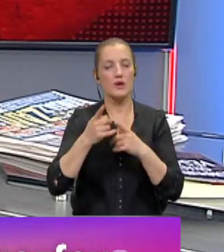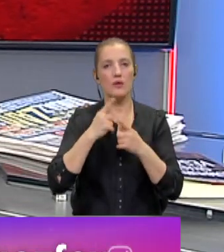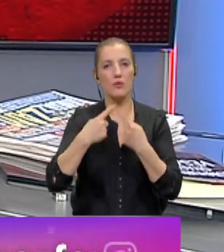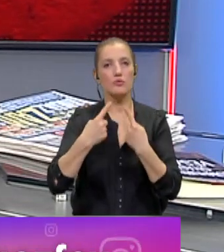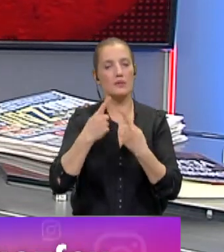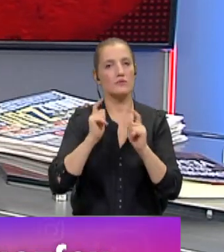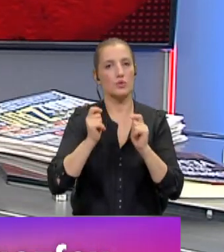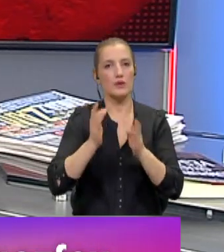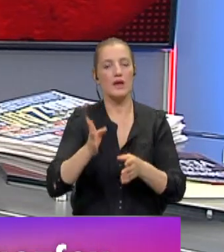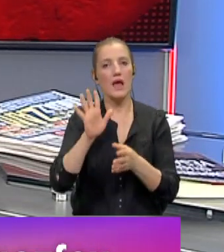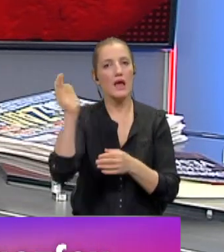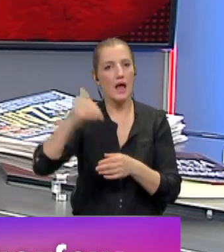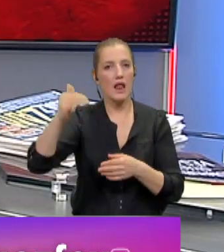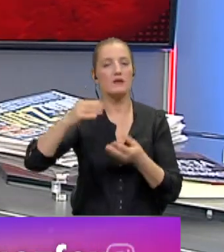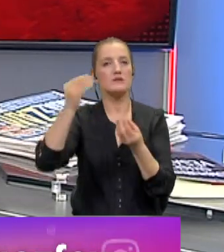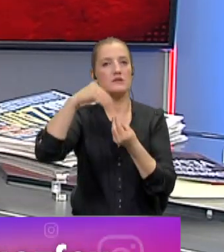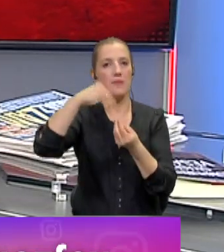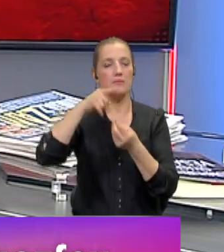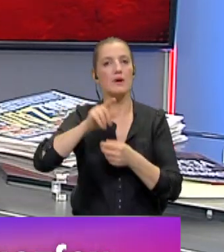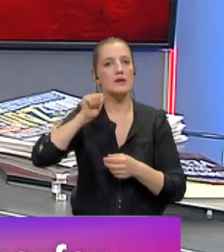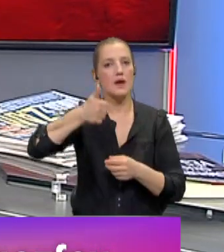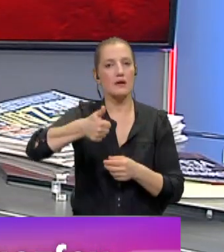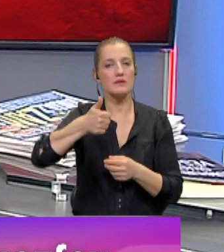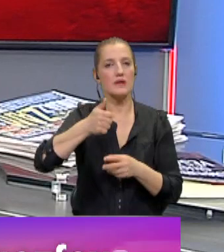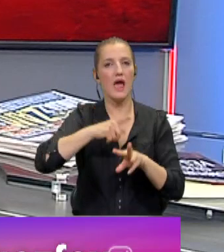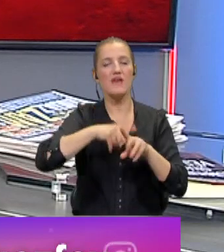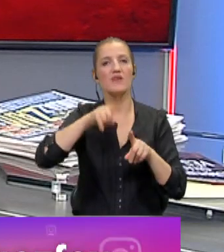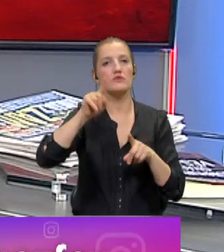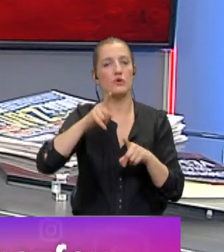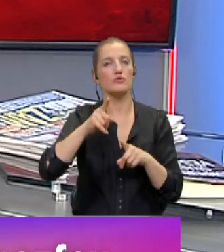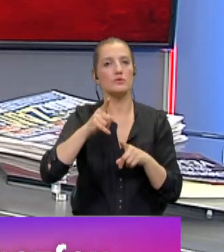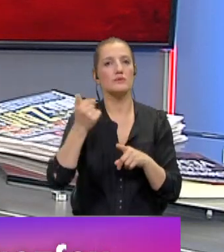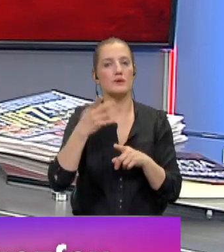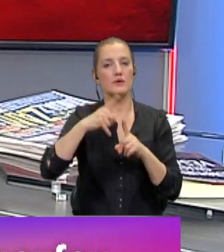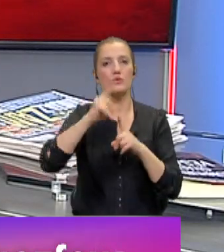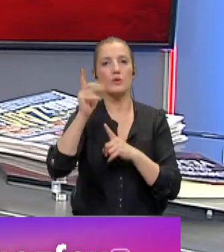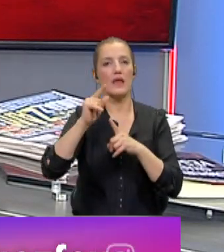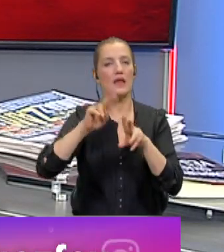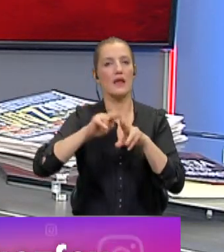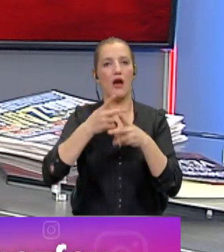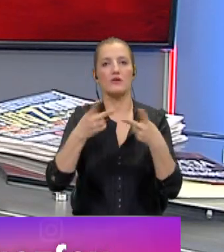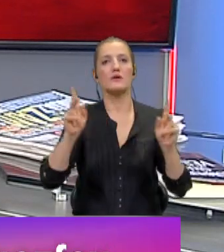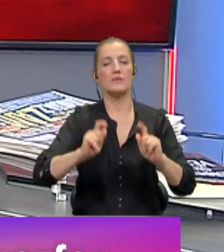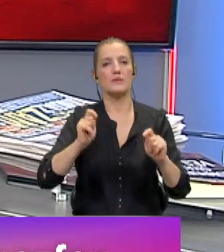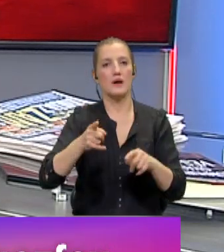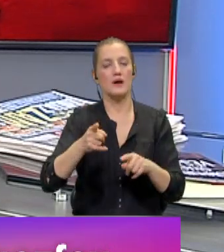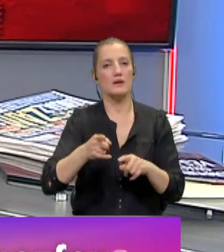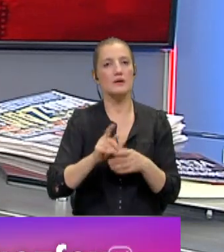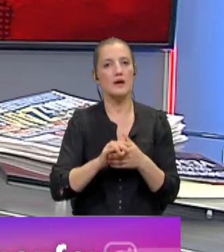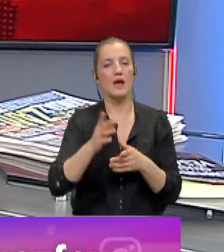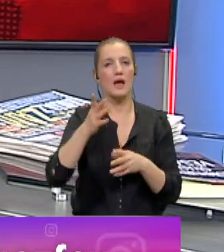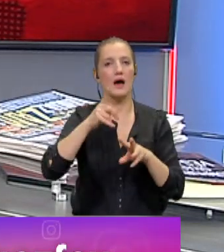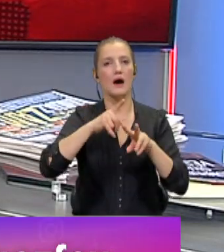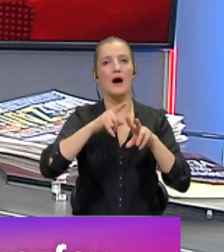zor Bu plan zamlar Bunları konuşmak zorundayız Yarın enflasyon rakamlarını öğreneceğiz tüik'ten Bir de en Aktan öğreneceğiz